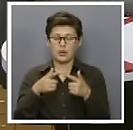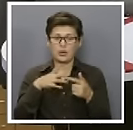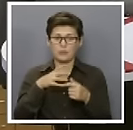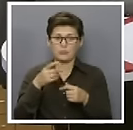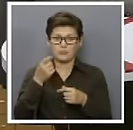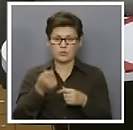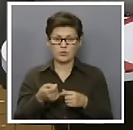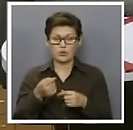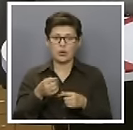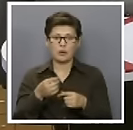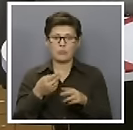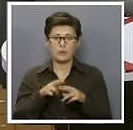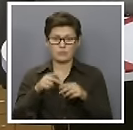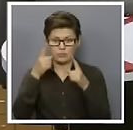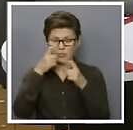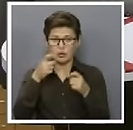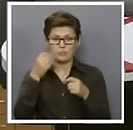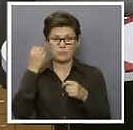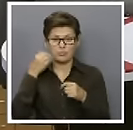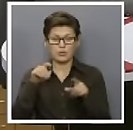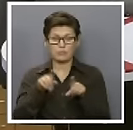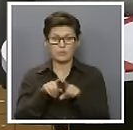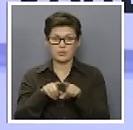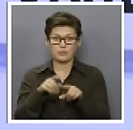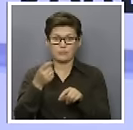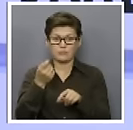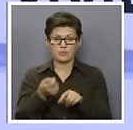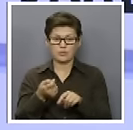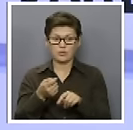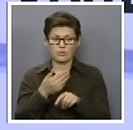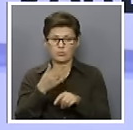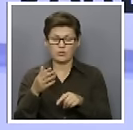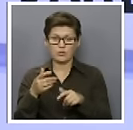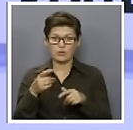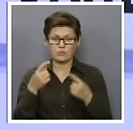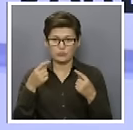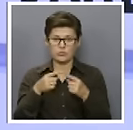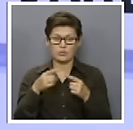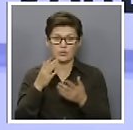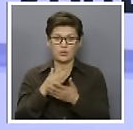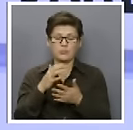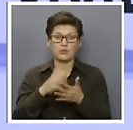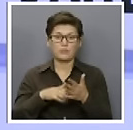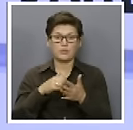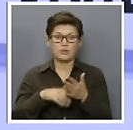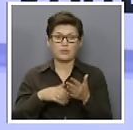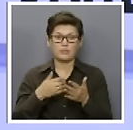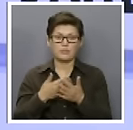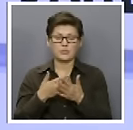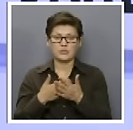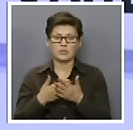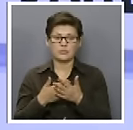дейді. Осы мәліметті растайсыз ба? Сапа бірдей екенін және құны төмен екенін ол айдан анық. Себебі,